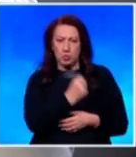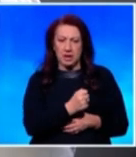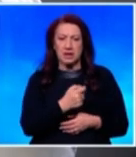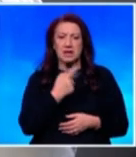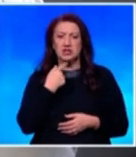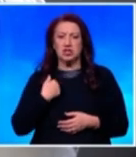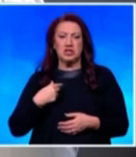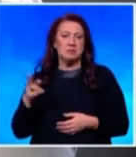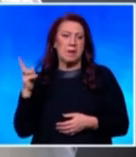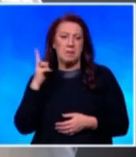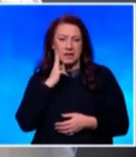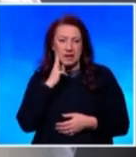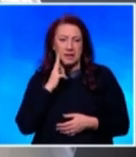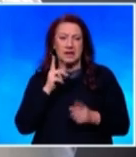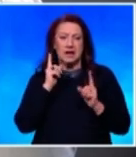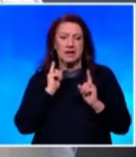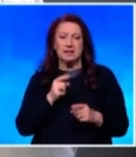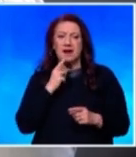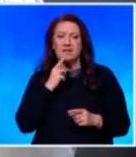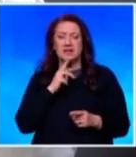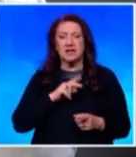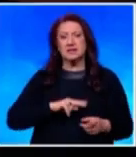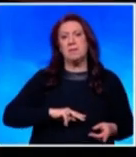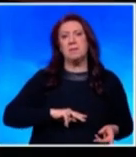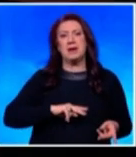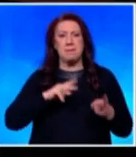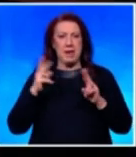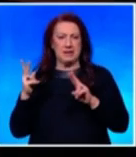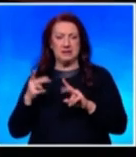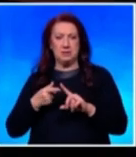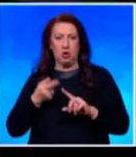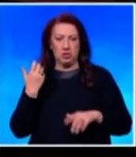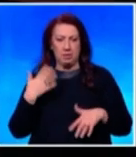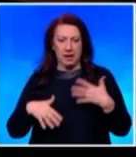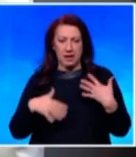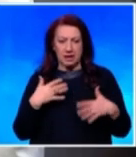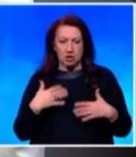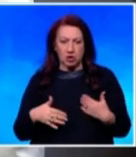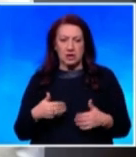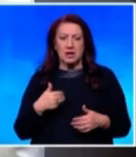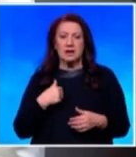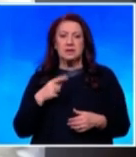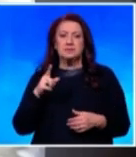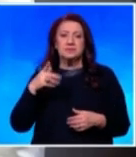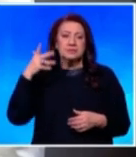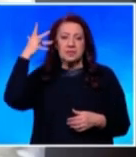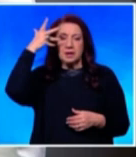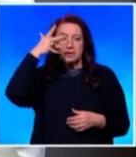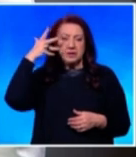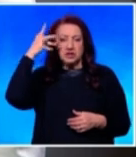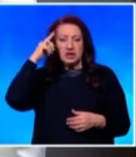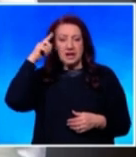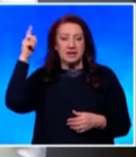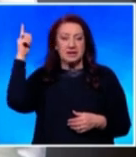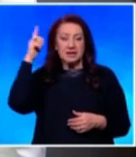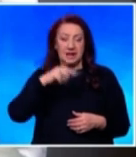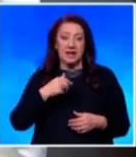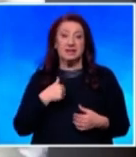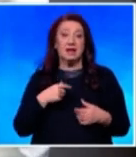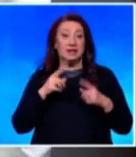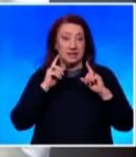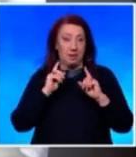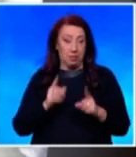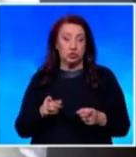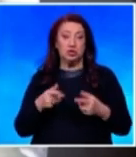предатели че трябва да се изселим на македония че ние не сме за там мечта за един ден да можем да се